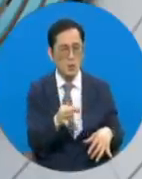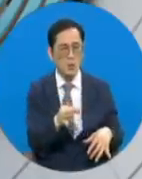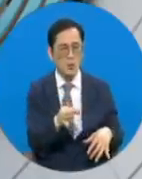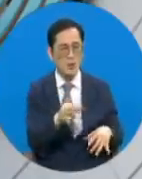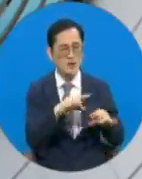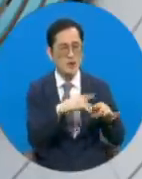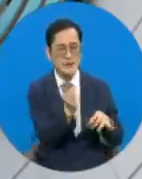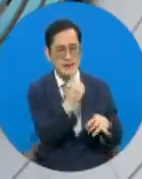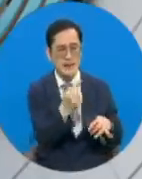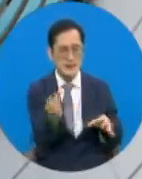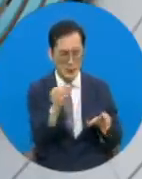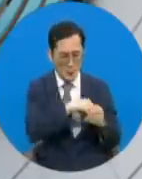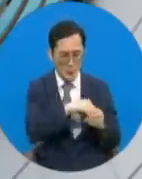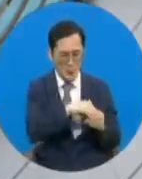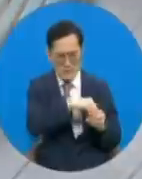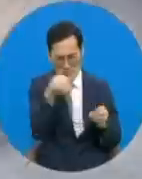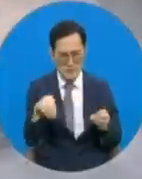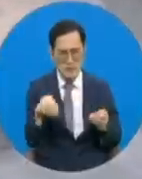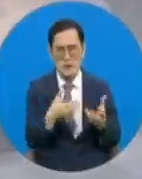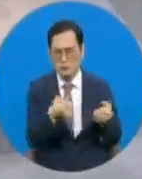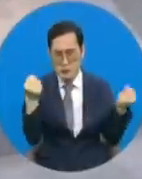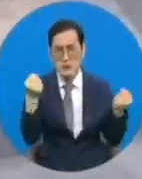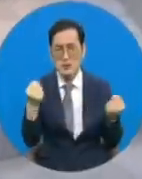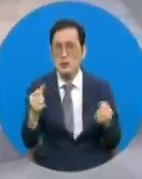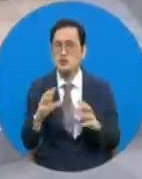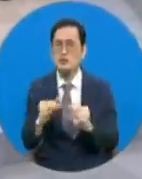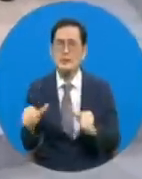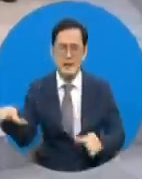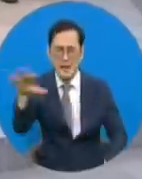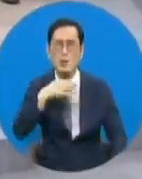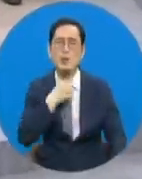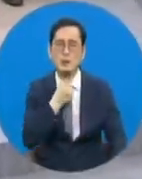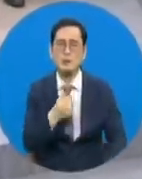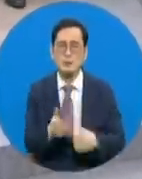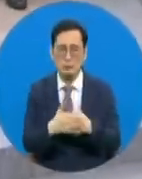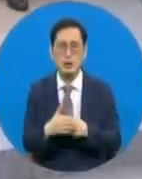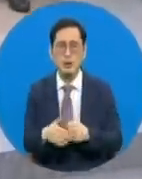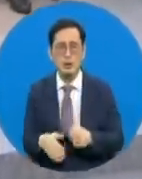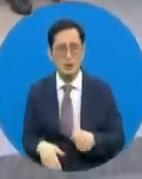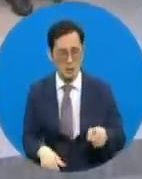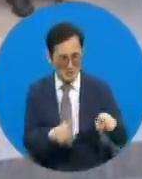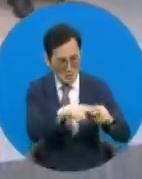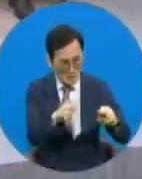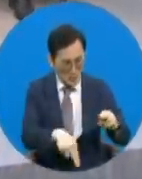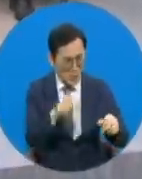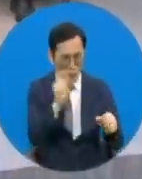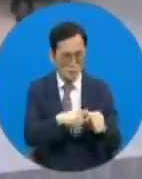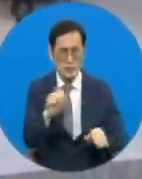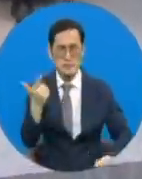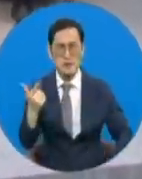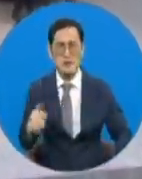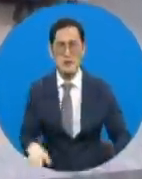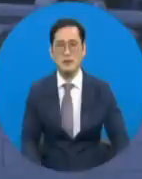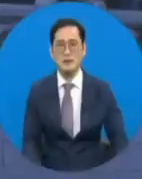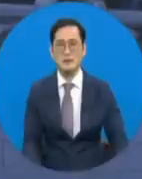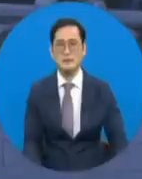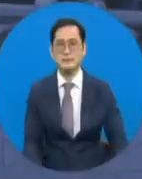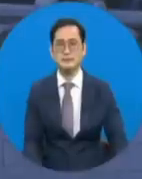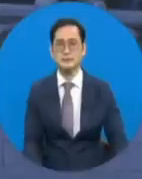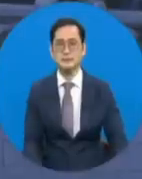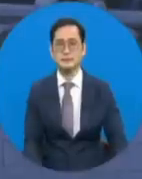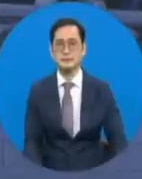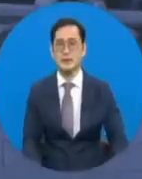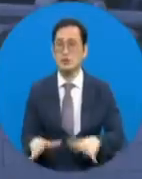최고위원님. 예. 대통령실의 이런 입장, 김희철 사장을 몰아내겠다는 게 아니라 국민의